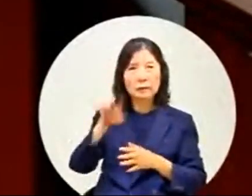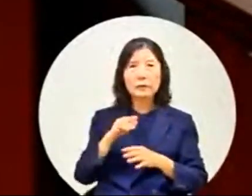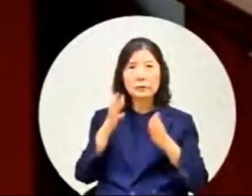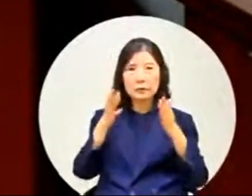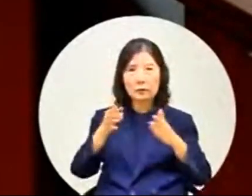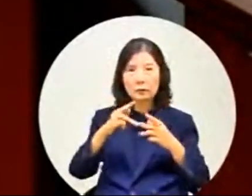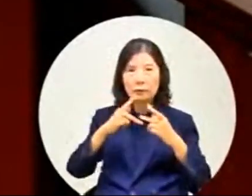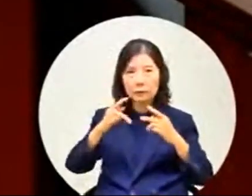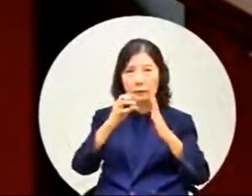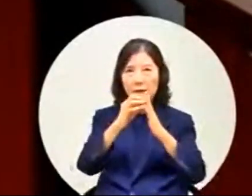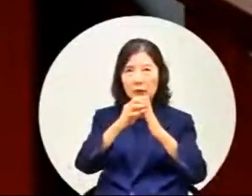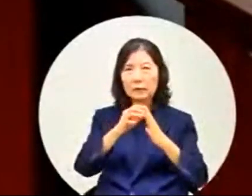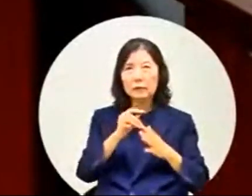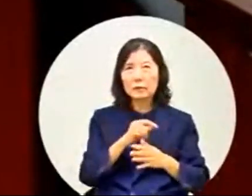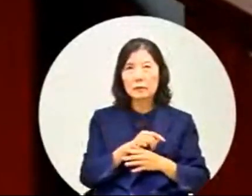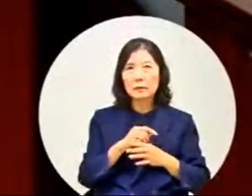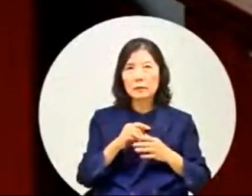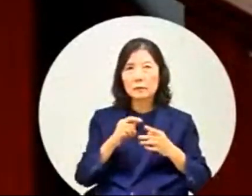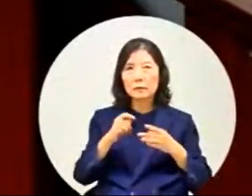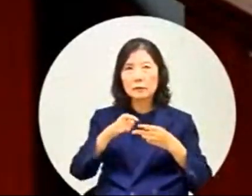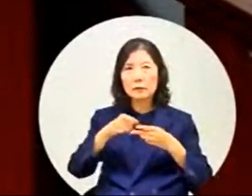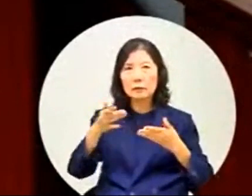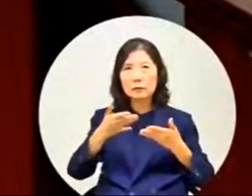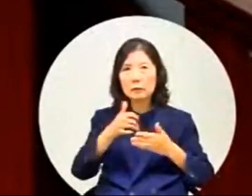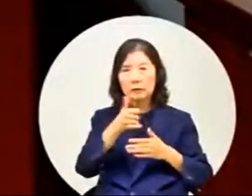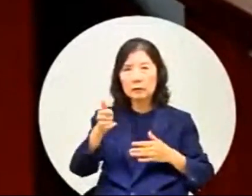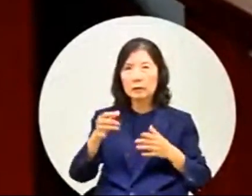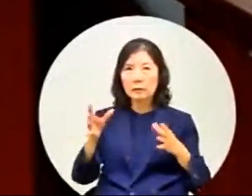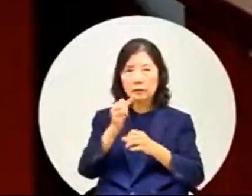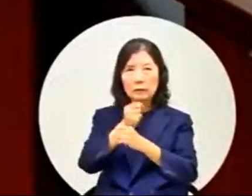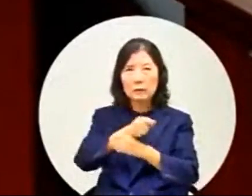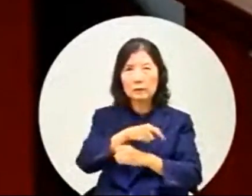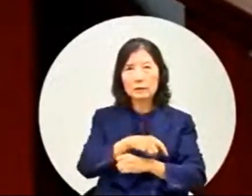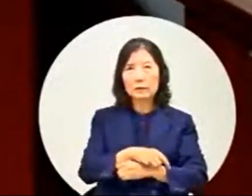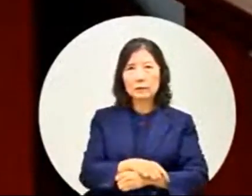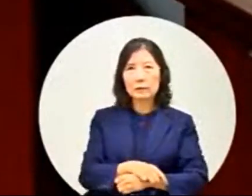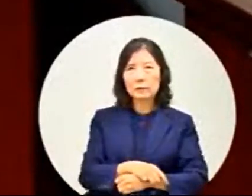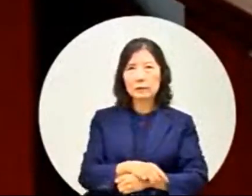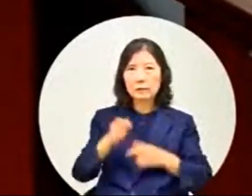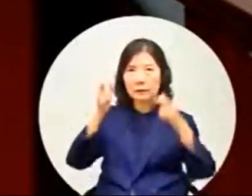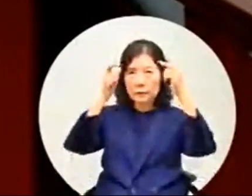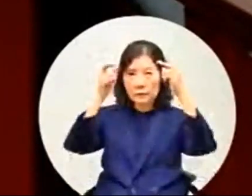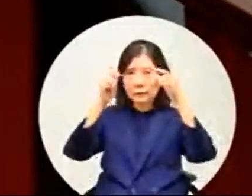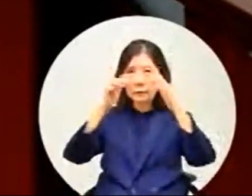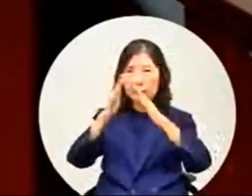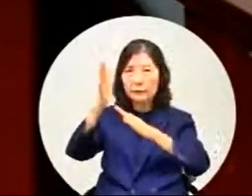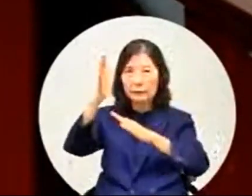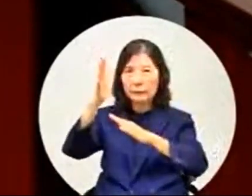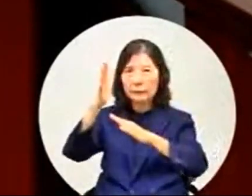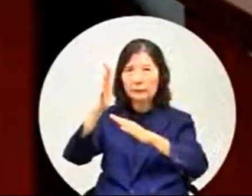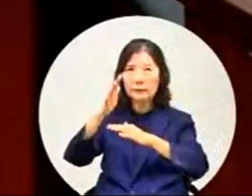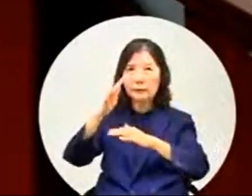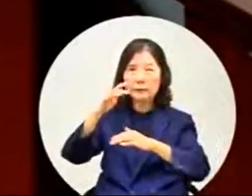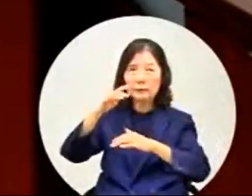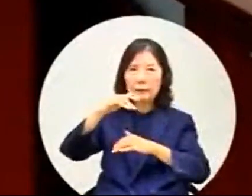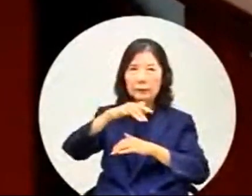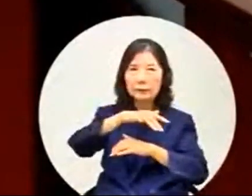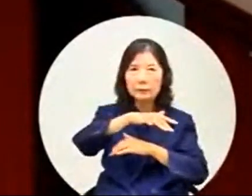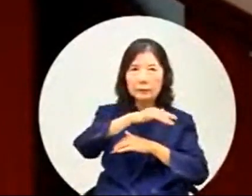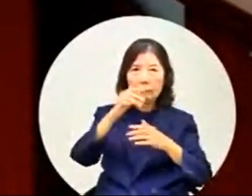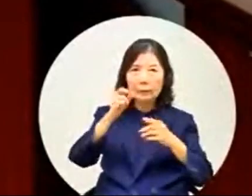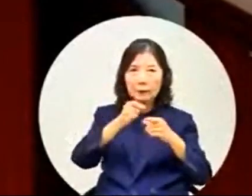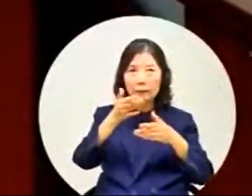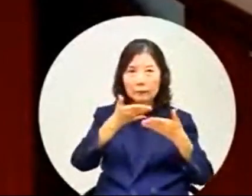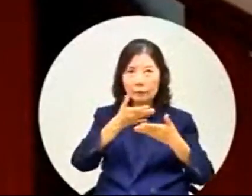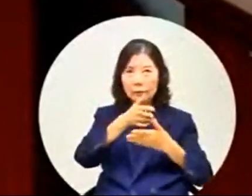捷运局的所有的公务人员、所有的同仁，还有所有高雄市政府所有的基层的公务人员，我们